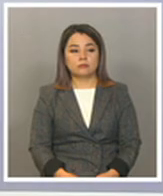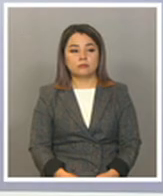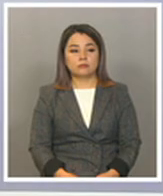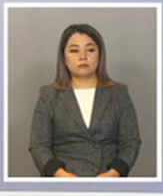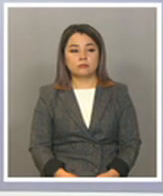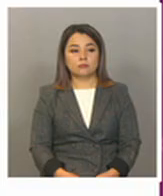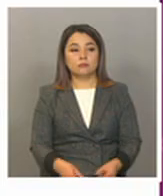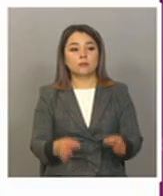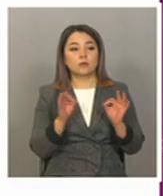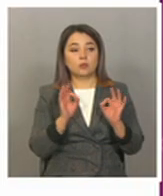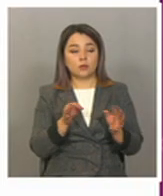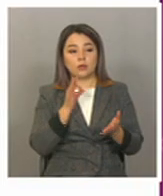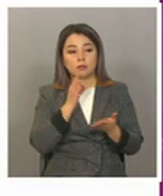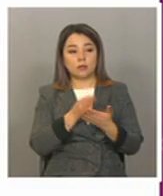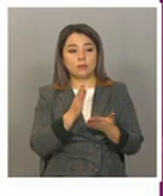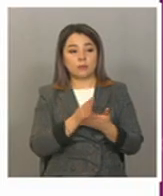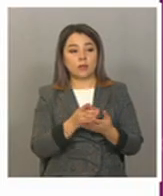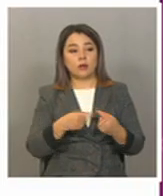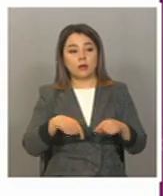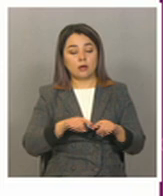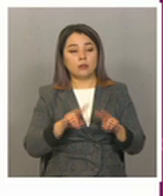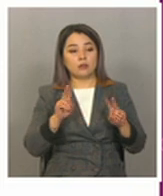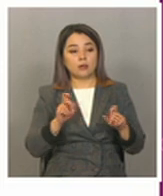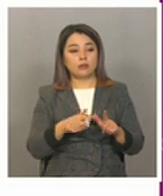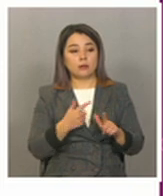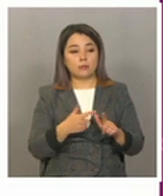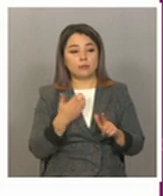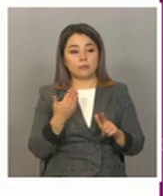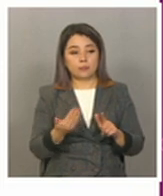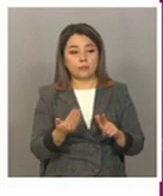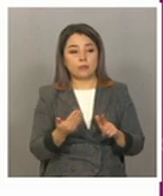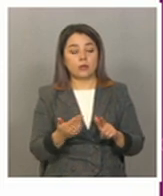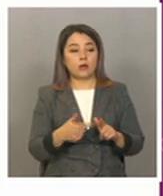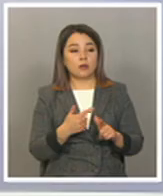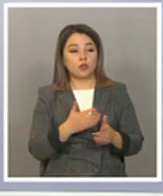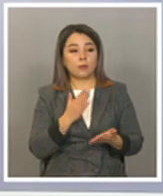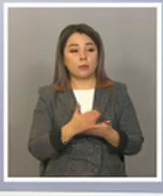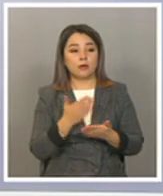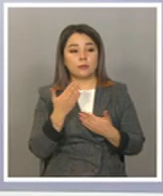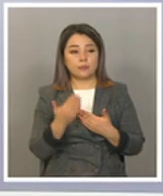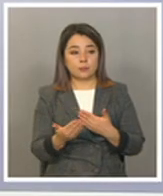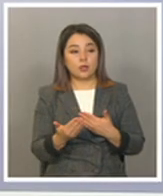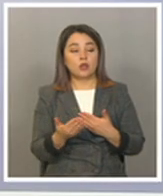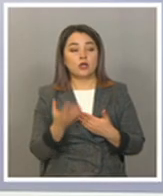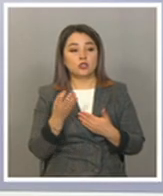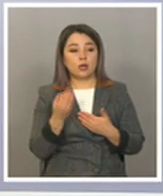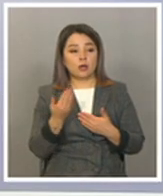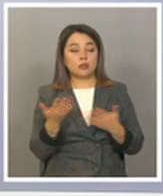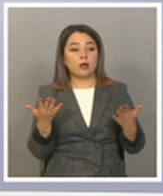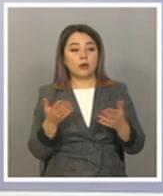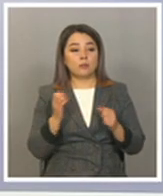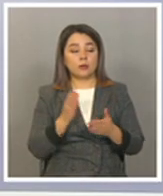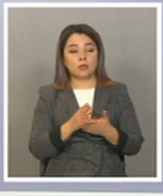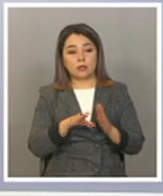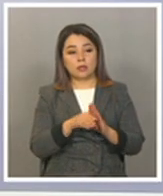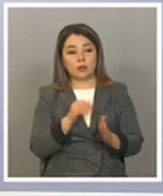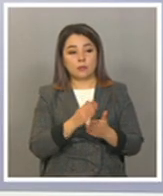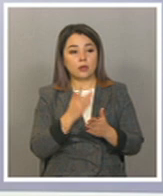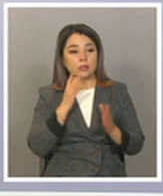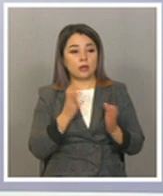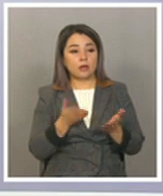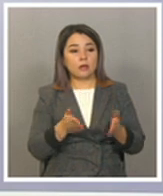Дұрыс нұсқасы. Айнымалы деген атауы бар және қандай да бір мәнді